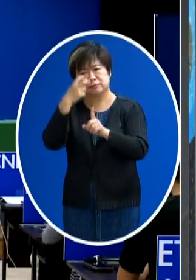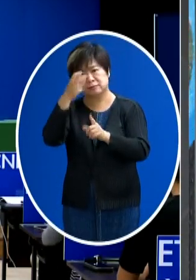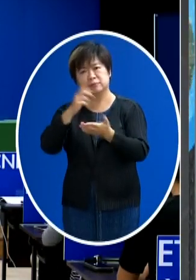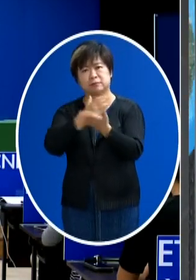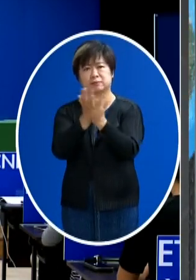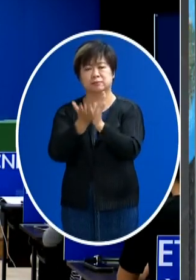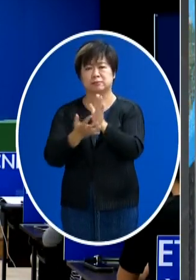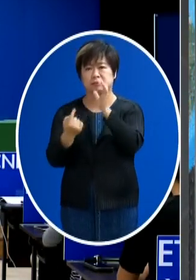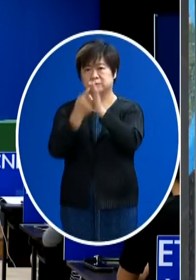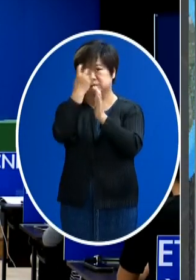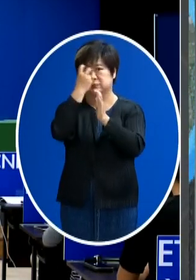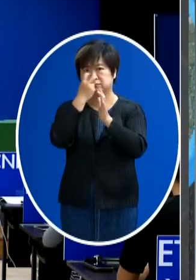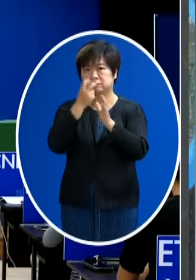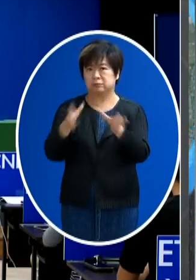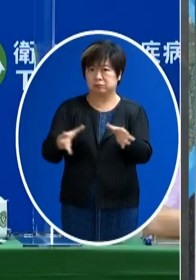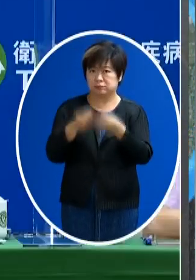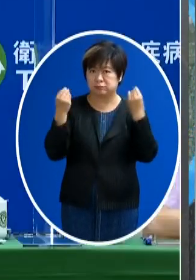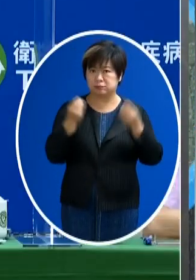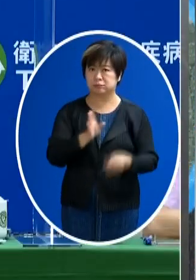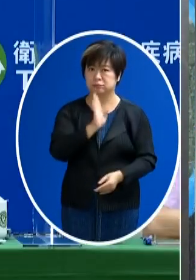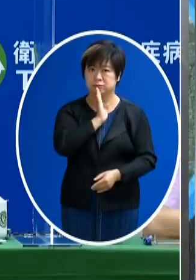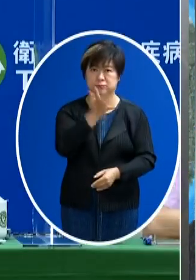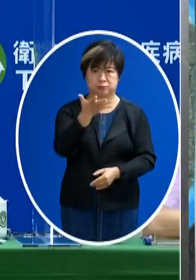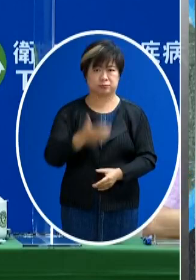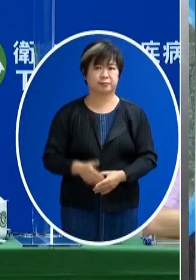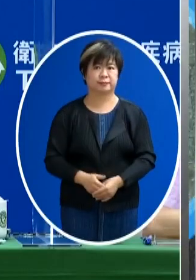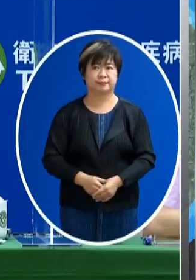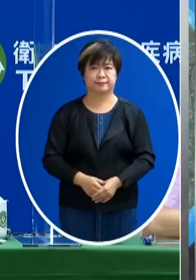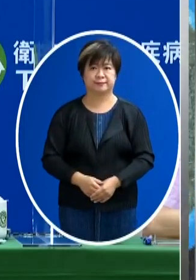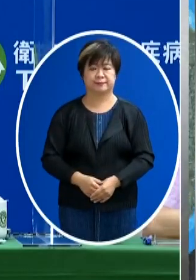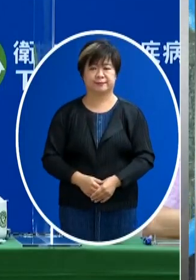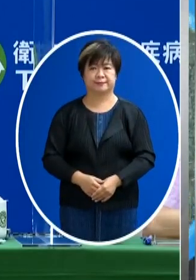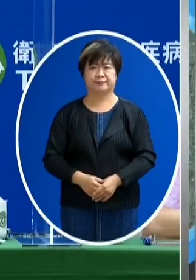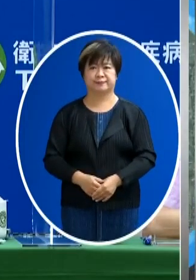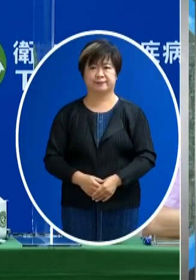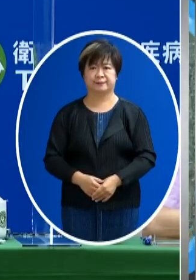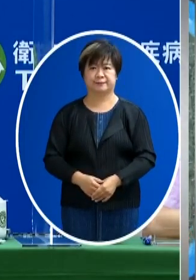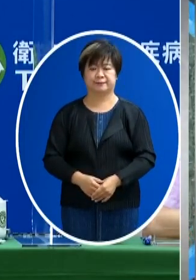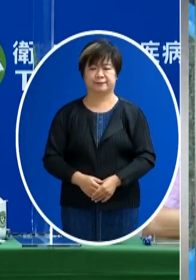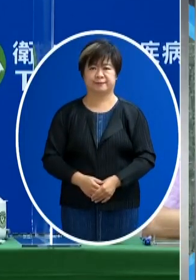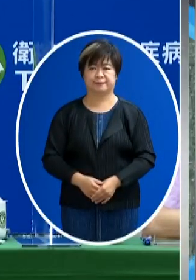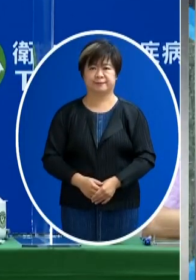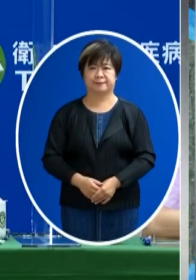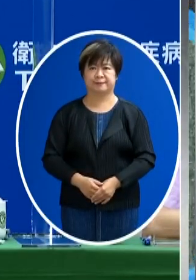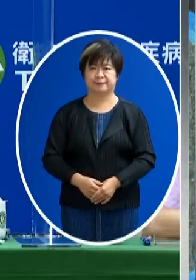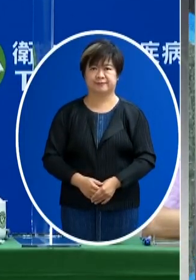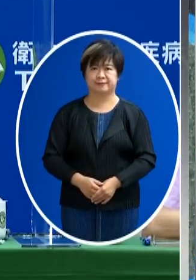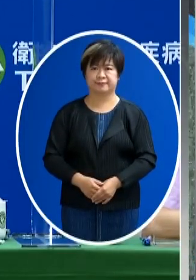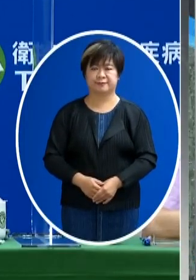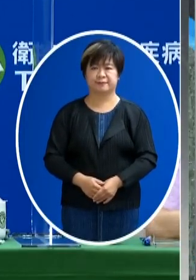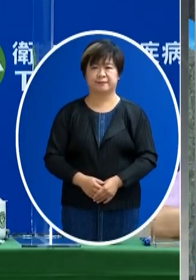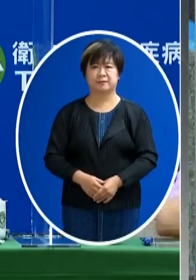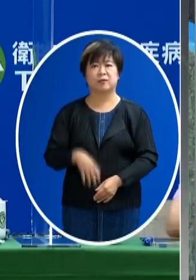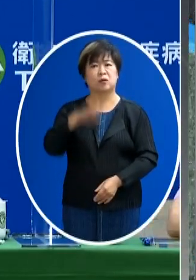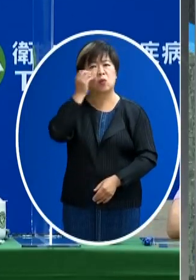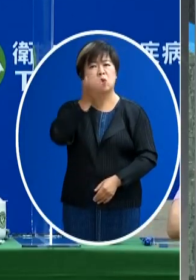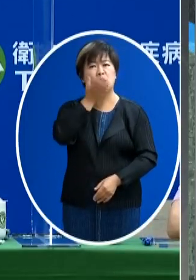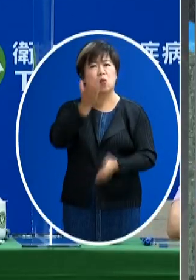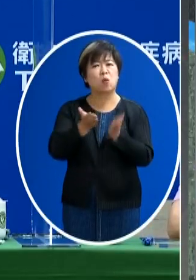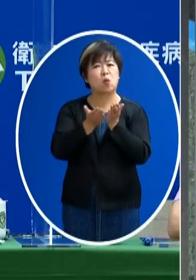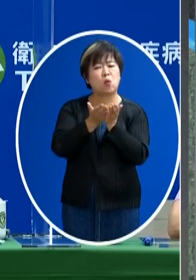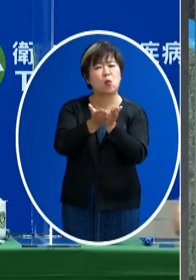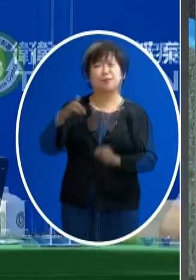我們真的要非常小心因為現在包含不只是他們的這個大陸自己內部的問題